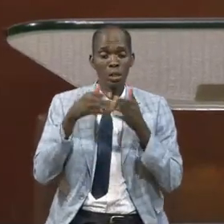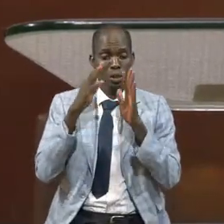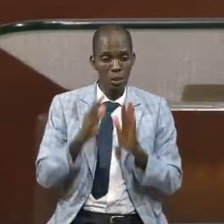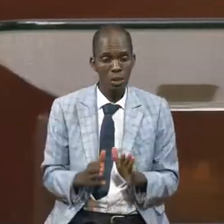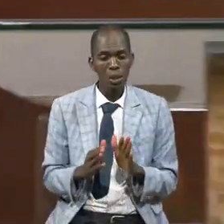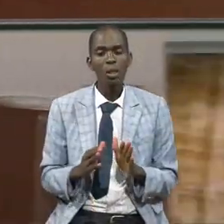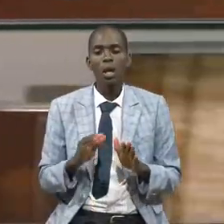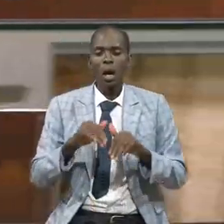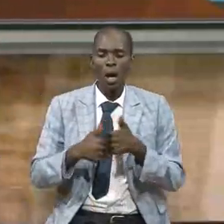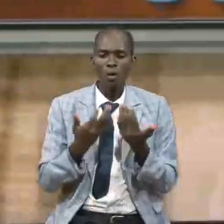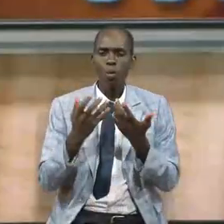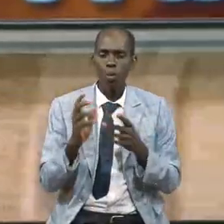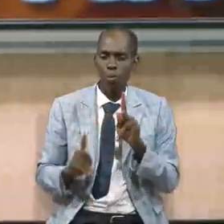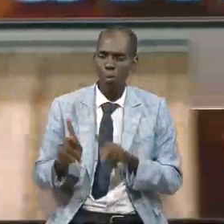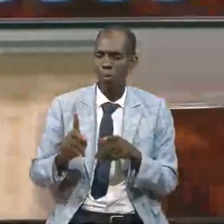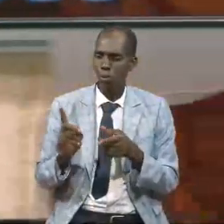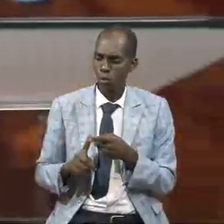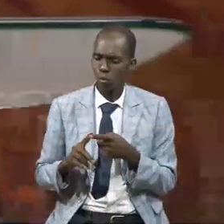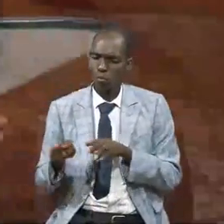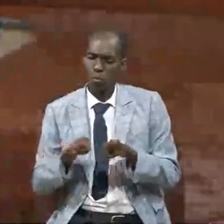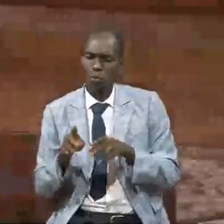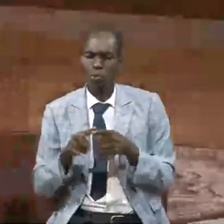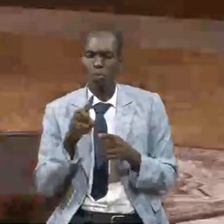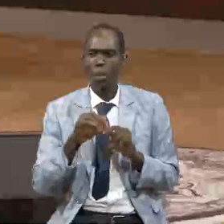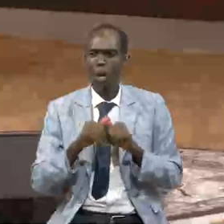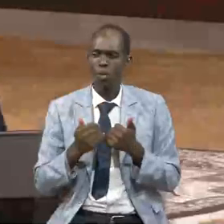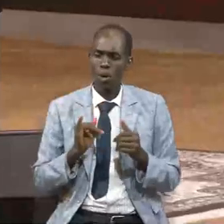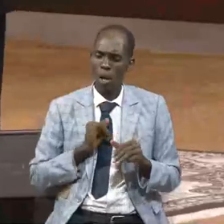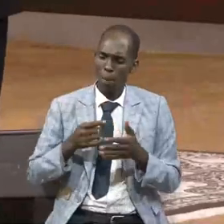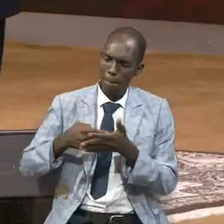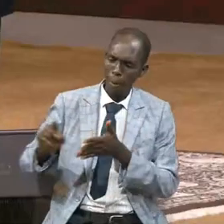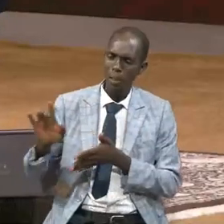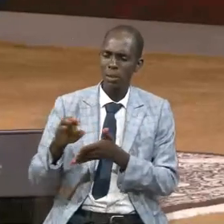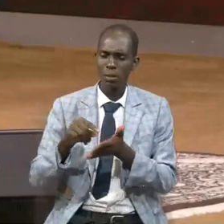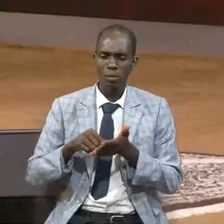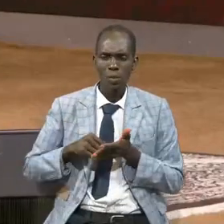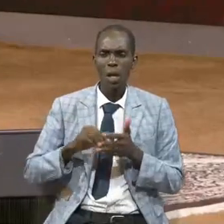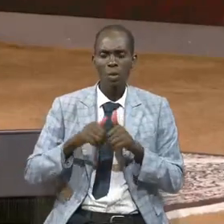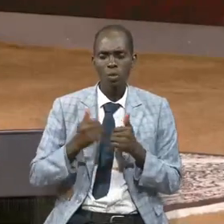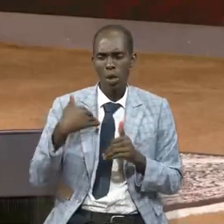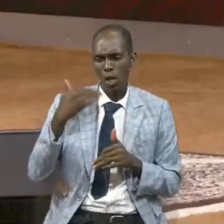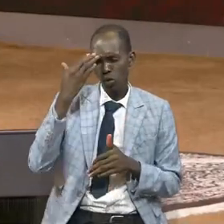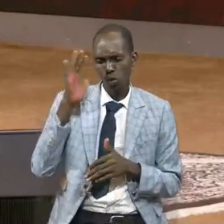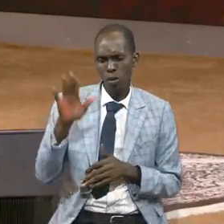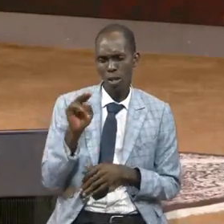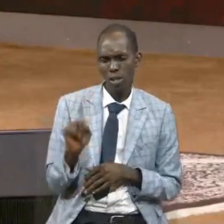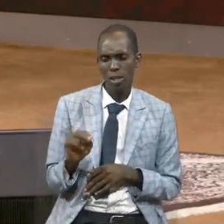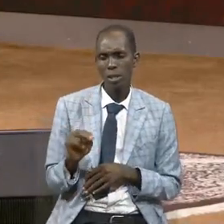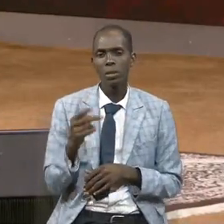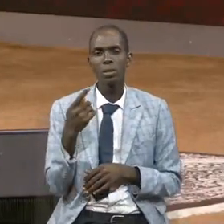traitez-vous? Comment est-ce que je les paie? Et comment est-ce que je reconnais leurs besoins pour